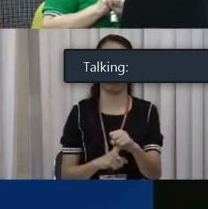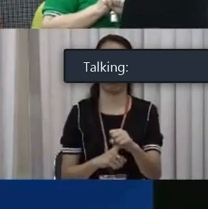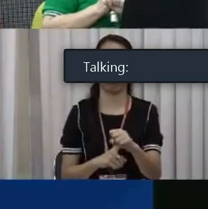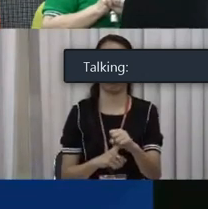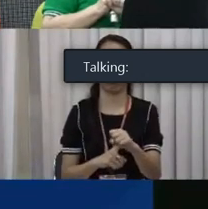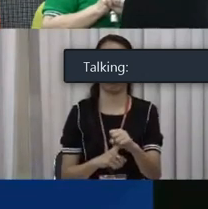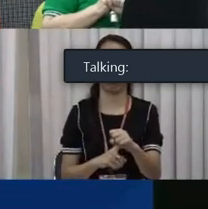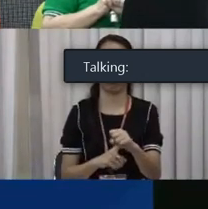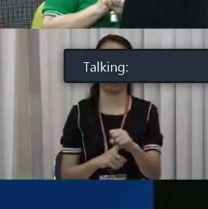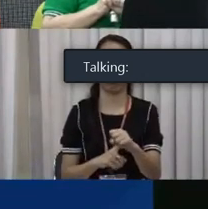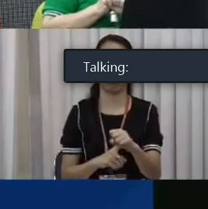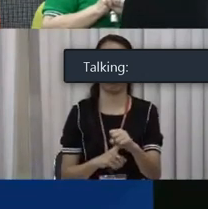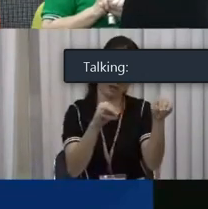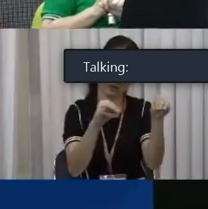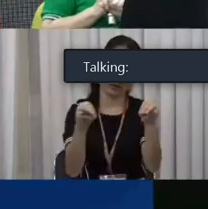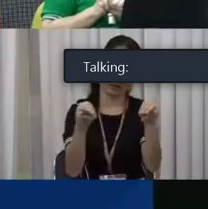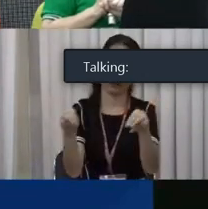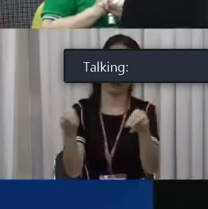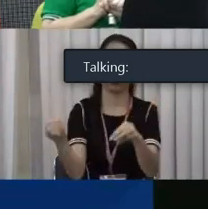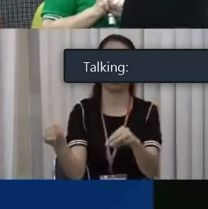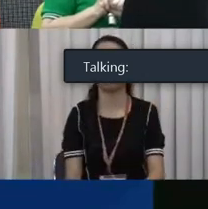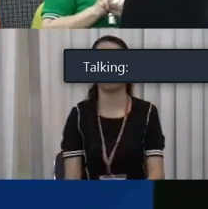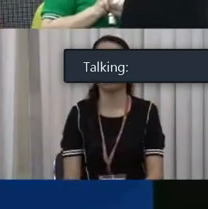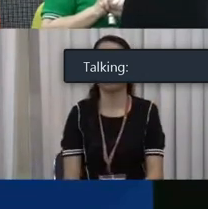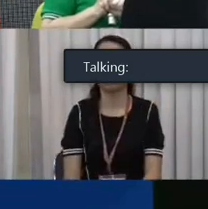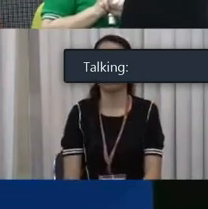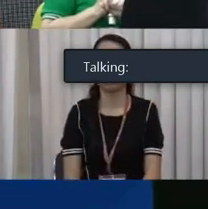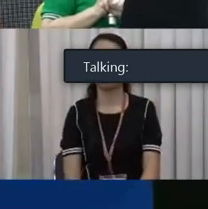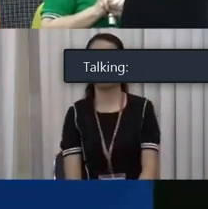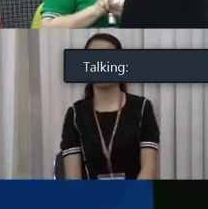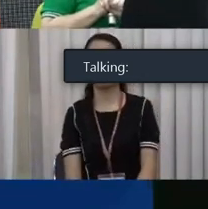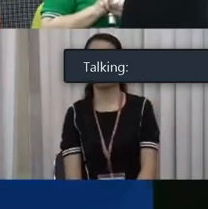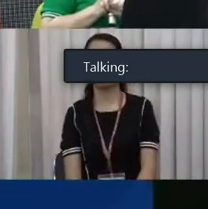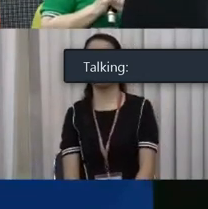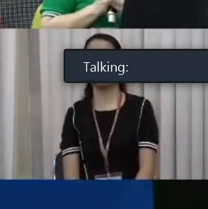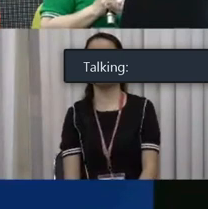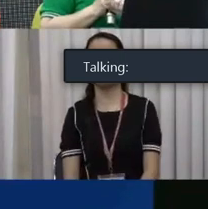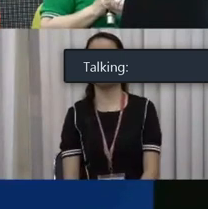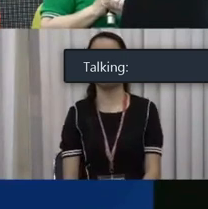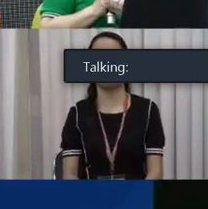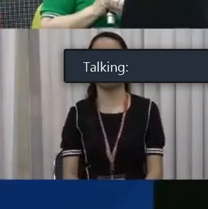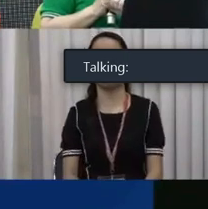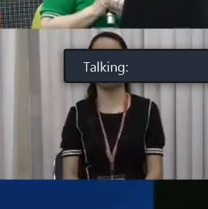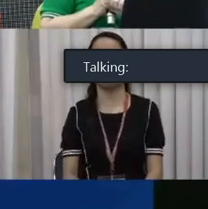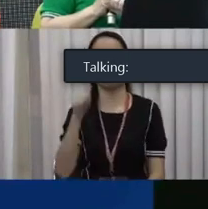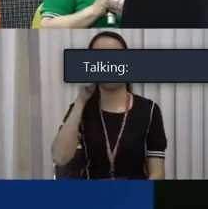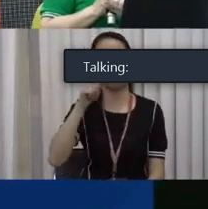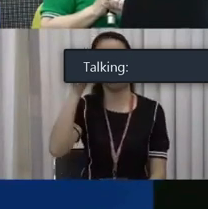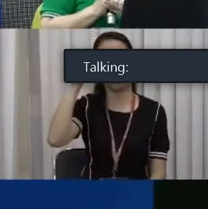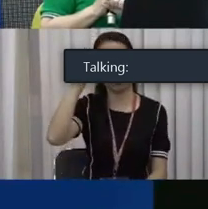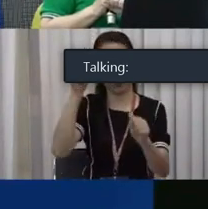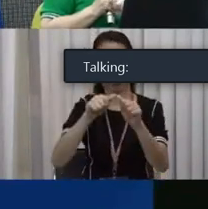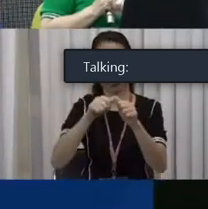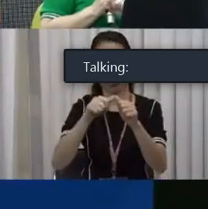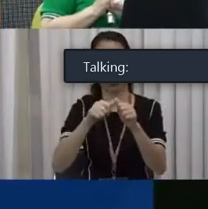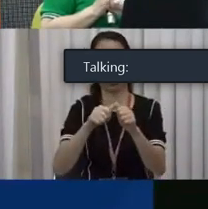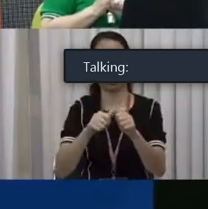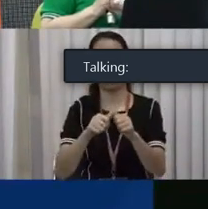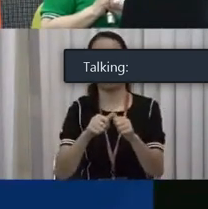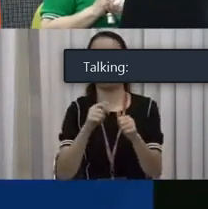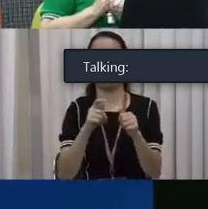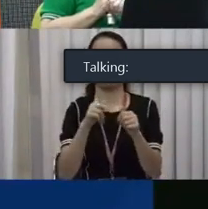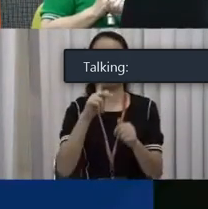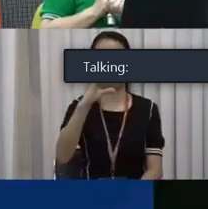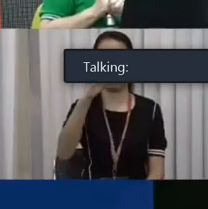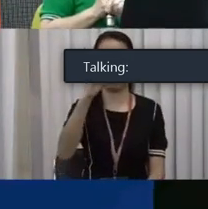and values-driven. So, maunig gikinahanglan sa usa ka aplikante, ato ning timan-an. Competence.